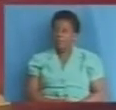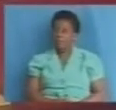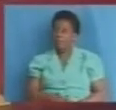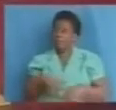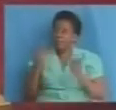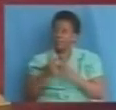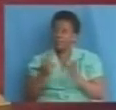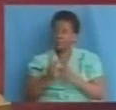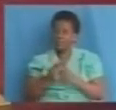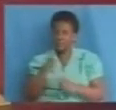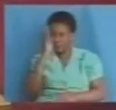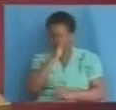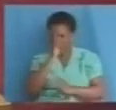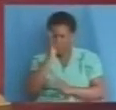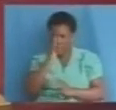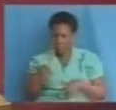niabakishie